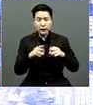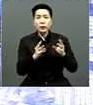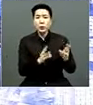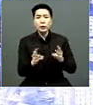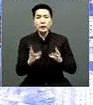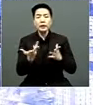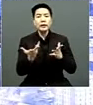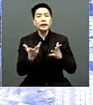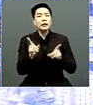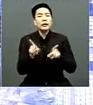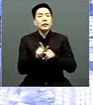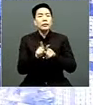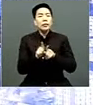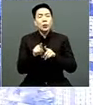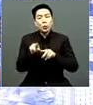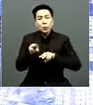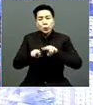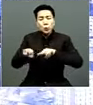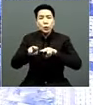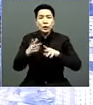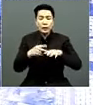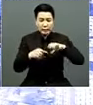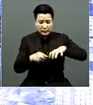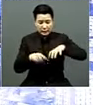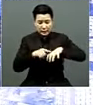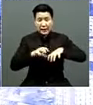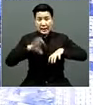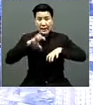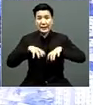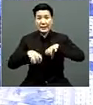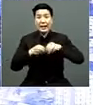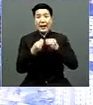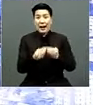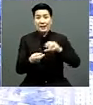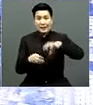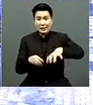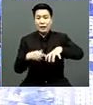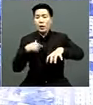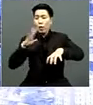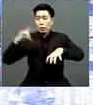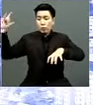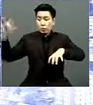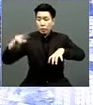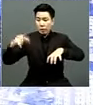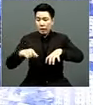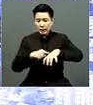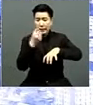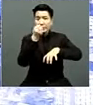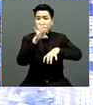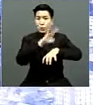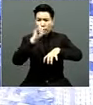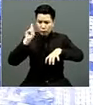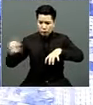จะดูแลในสถานกักกันที่รัฐจัดให้แบบ State Quarantine ที่มีจำนวนเพิ่มขึ้นนี้นะ